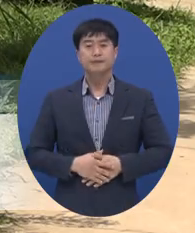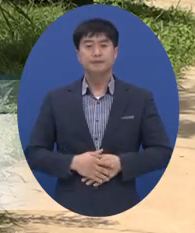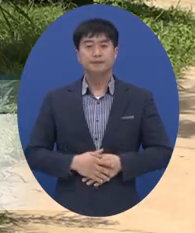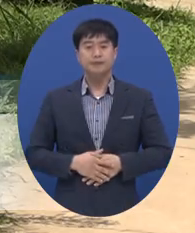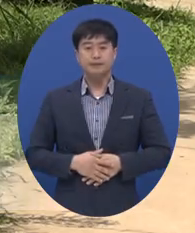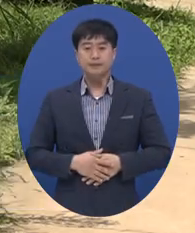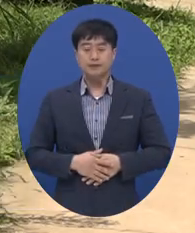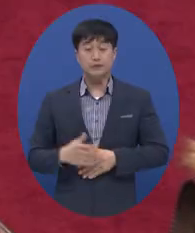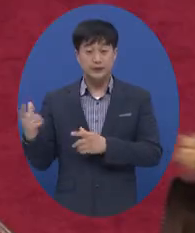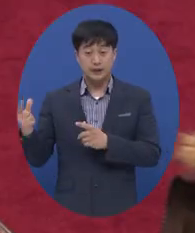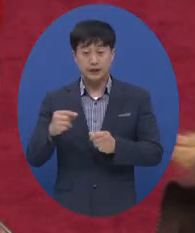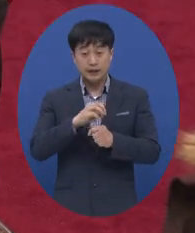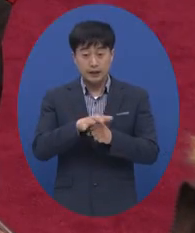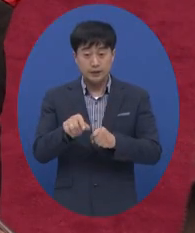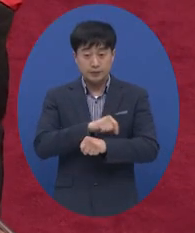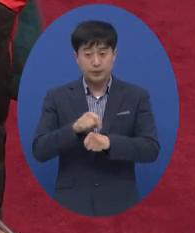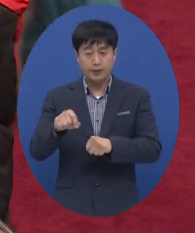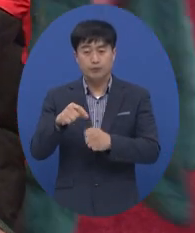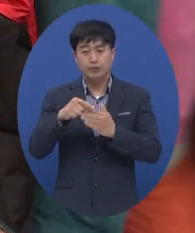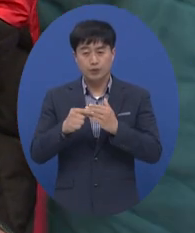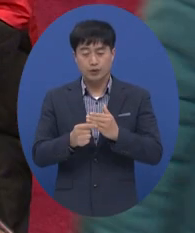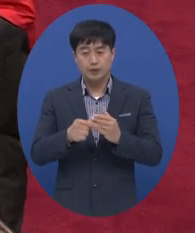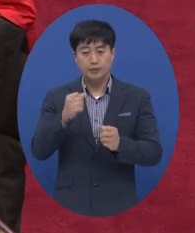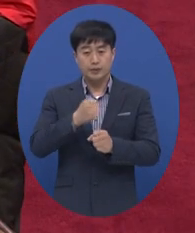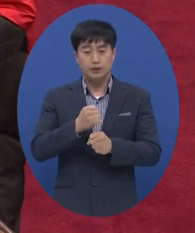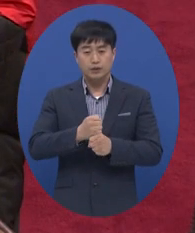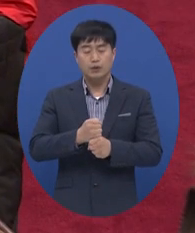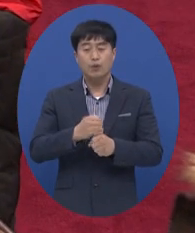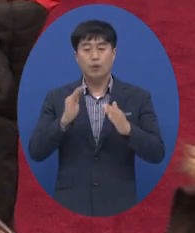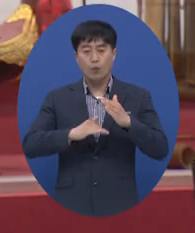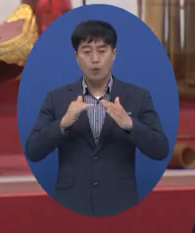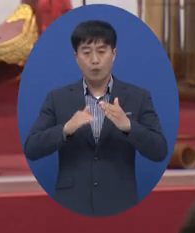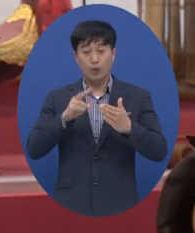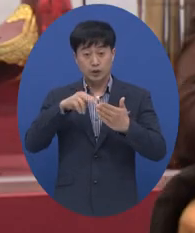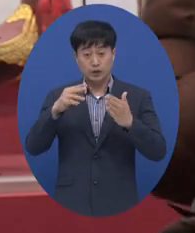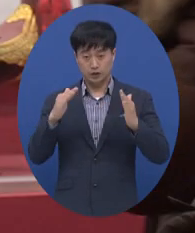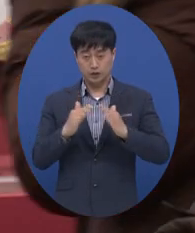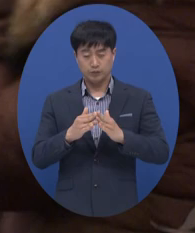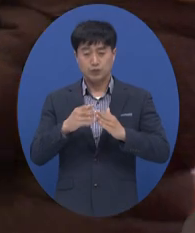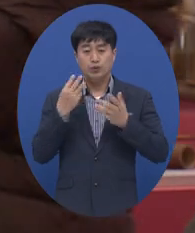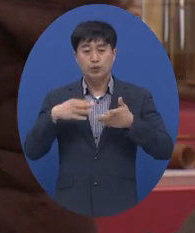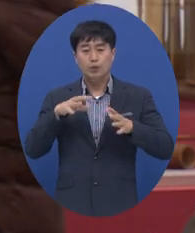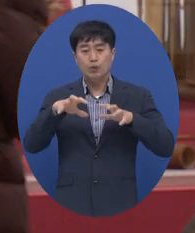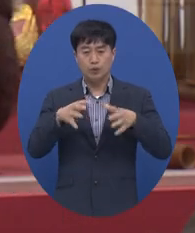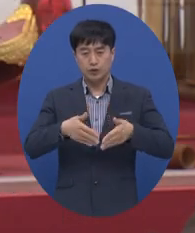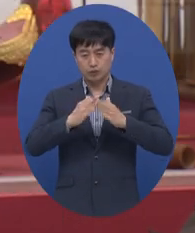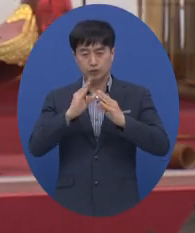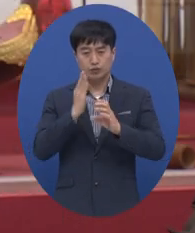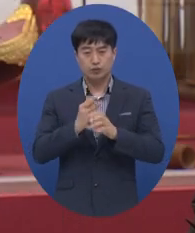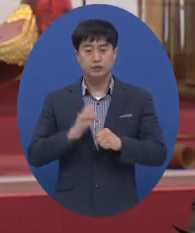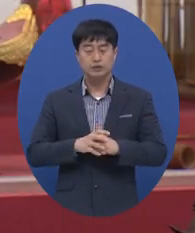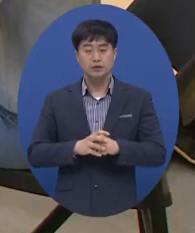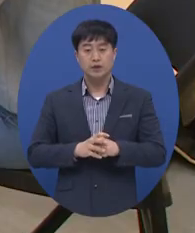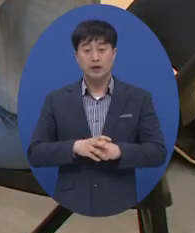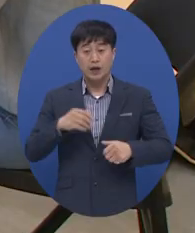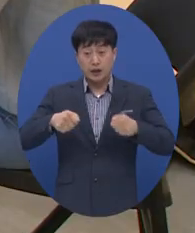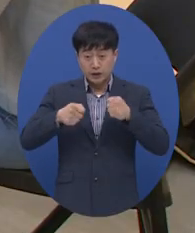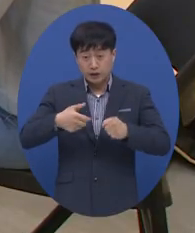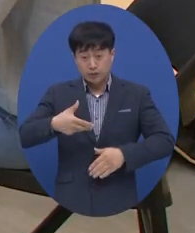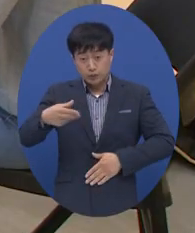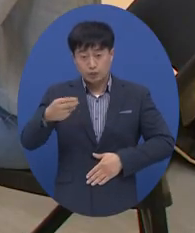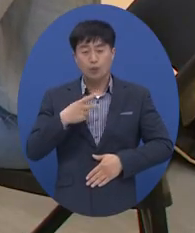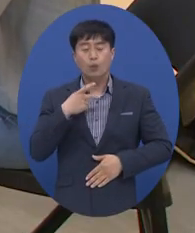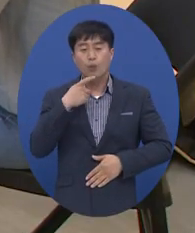편안해지는 것 요 이처럼 다양한 특화 프로그램으로 꾸며진 공공도서관이 경기 지역 곳곳에서 생기고 있습니다